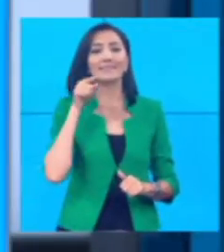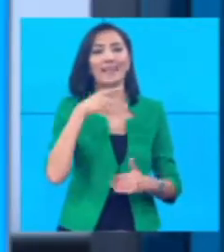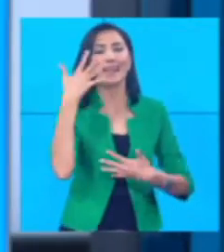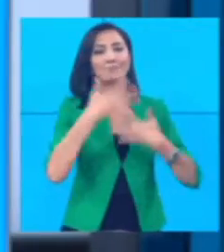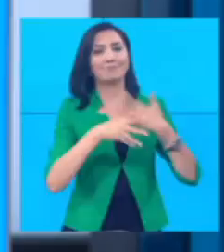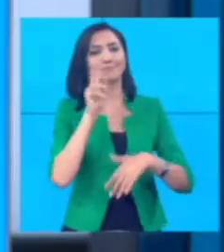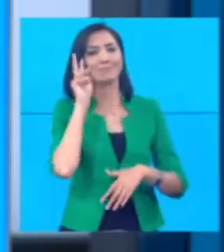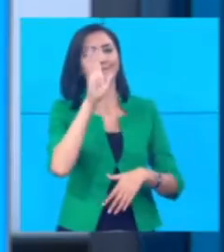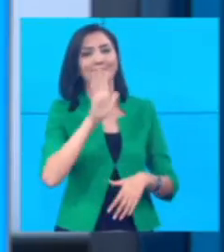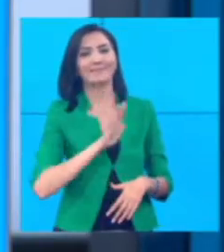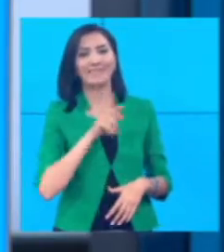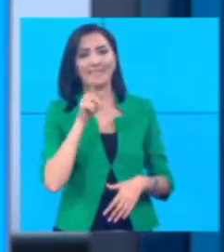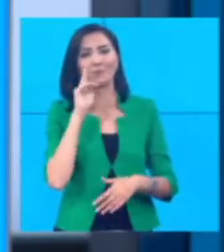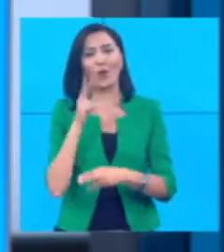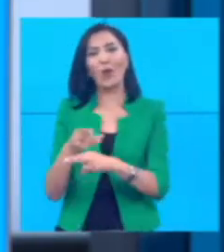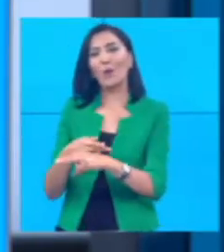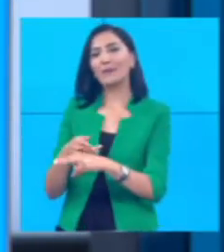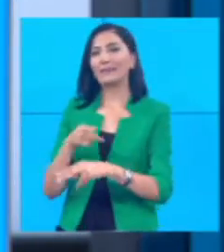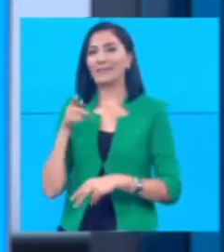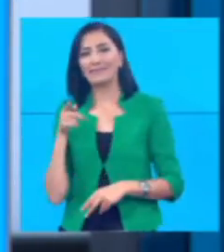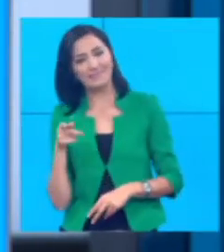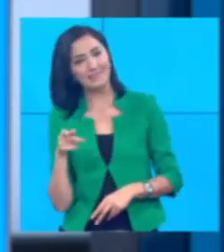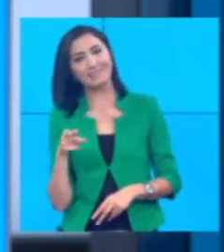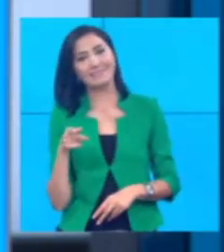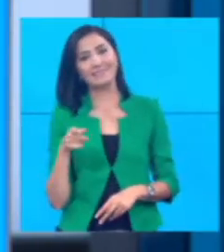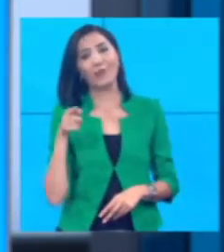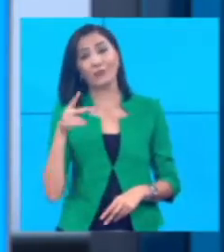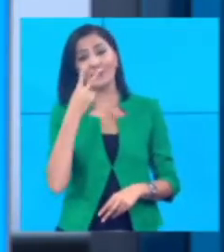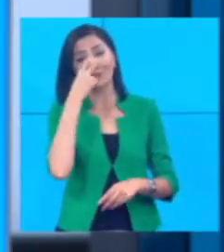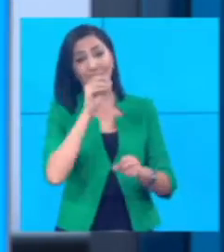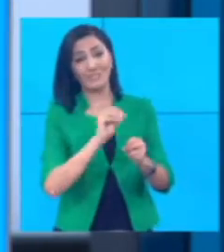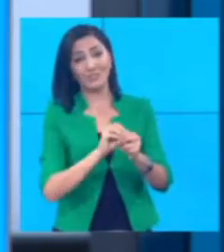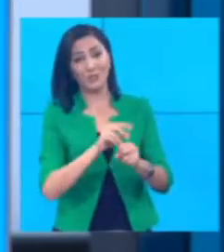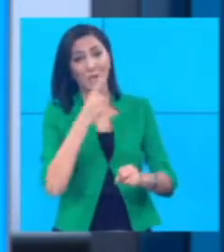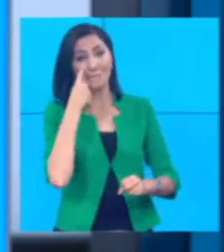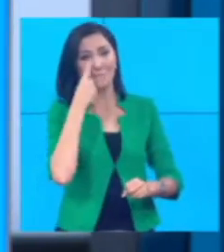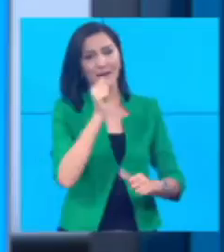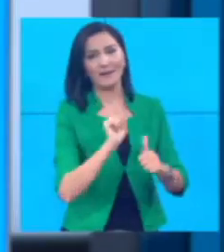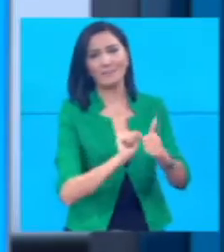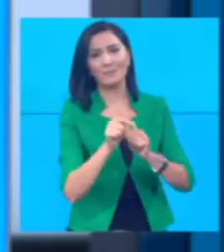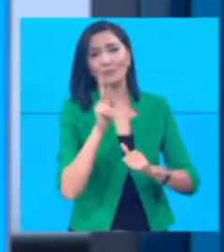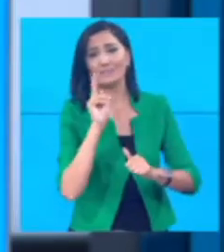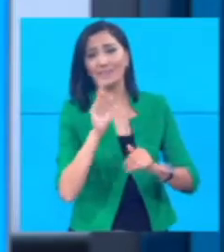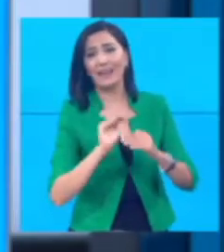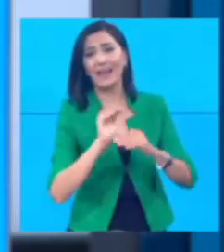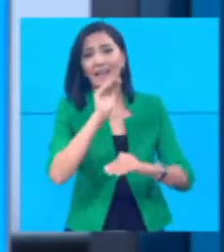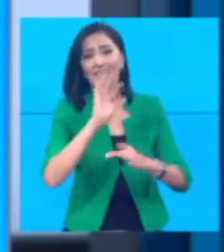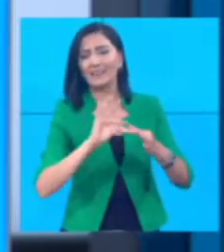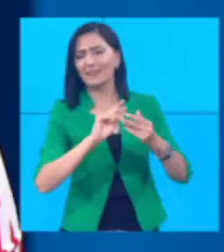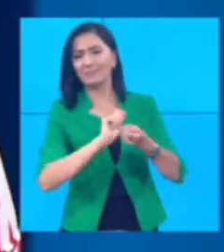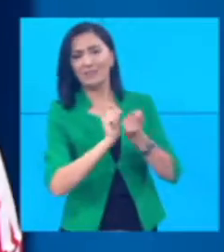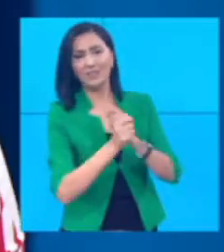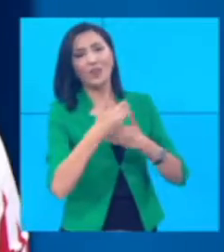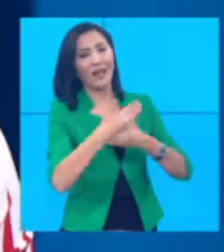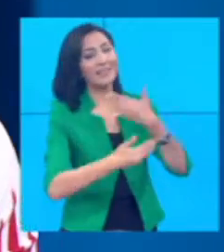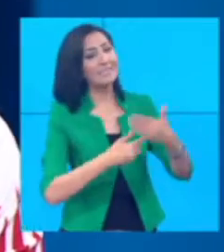ekran başından seyrediyorlar. Evet. Sen bir rol modelsin onlar için. Onların gözünün içine bakarak sporun senin hayatında neleri